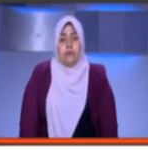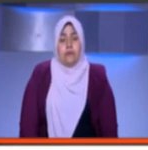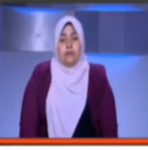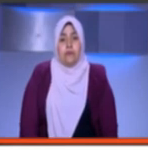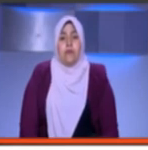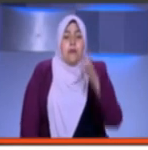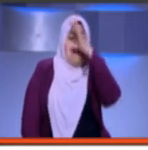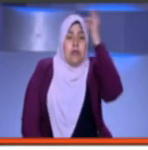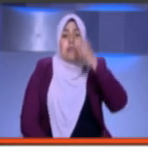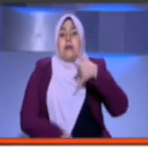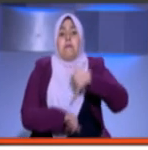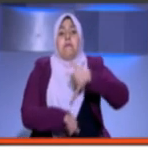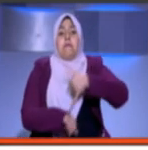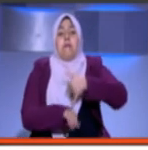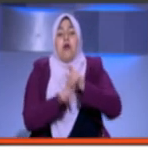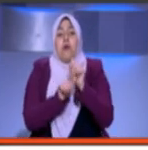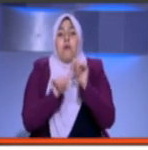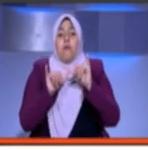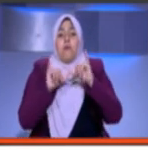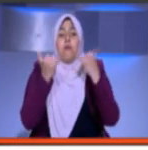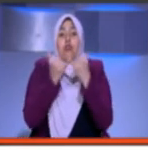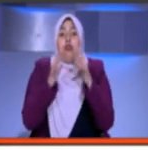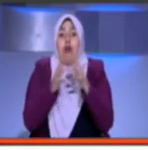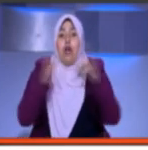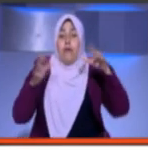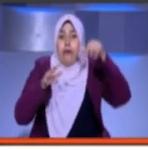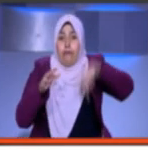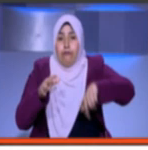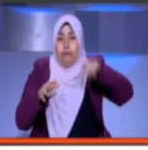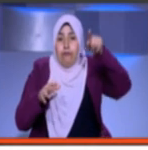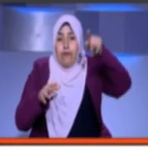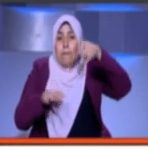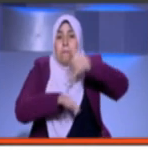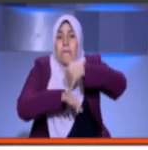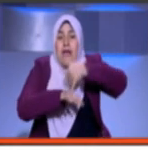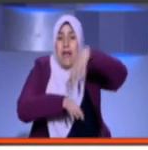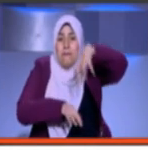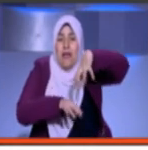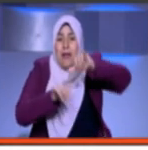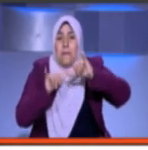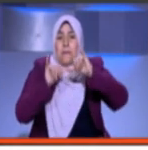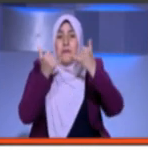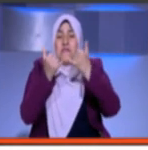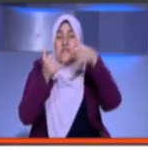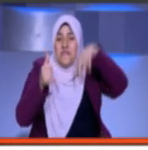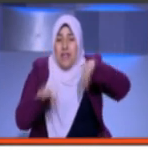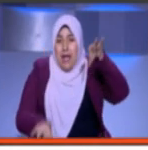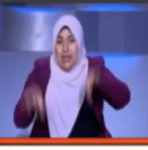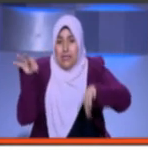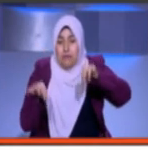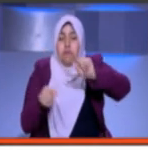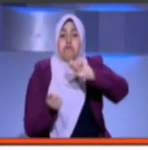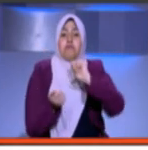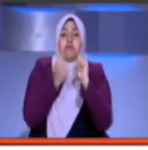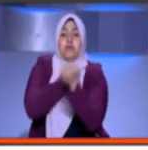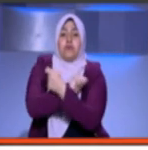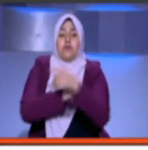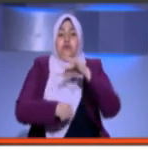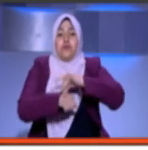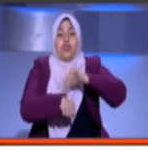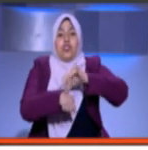مركز المؤتمرات الأكبر في إسبانيا وهو مركز إفيما، والذي تم تحويله من مركز مؤتمرات إلى مستشفى ميداني